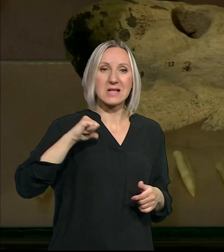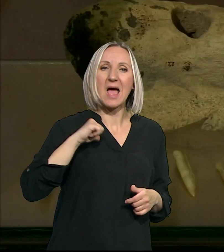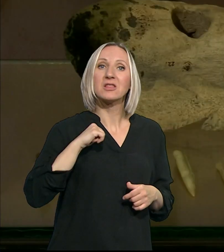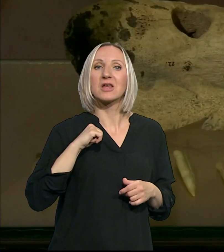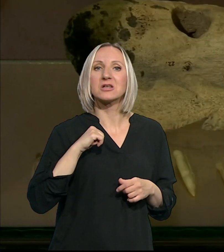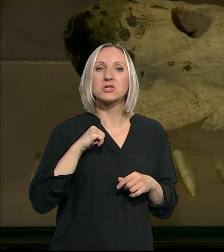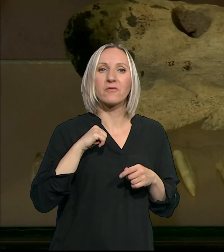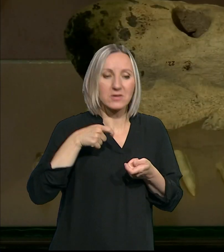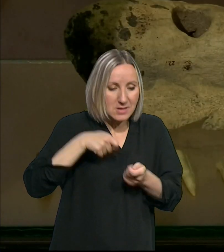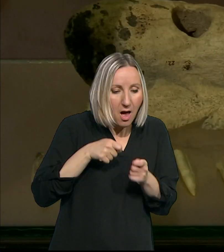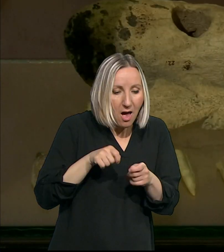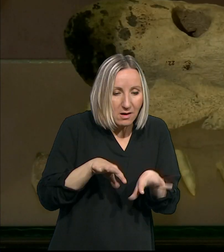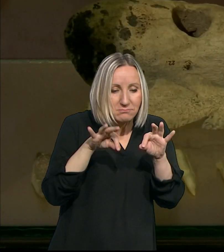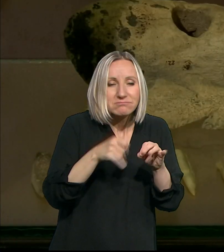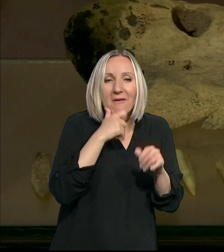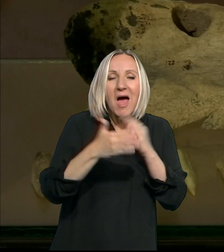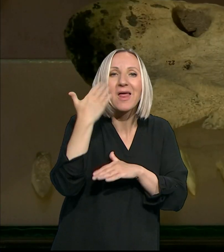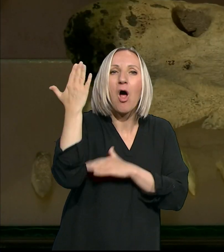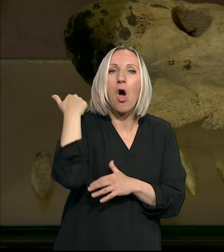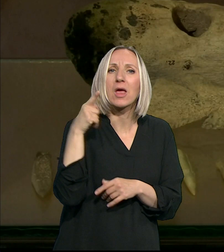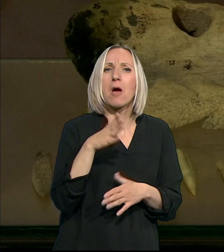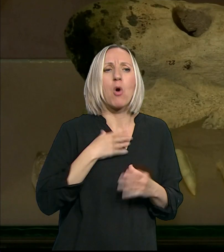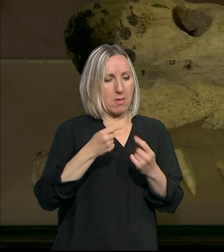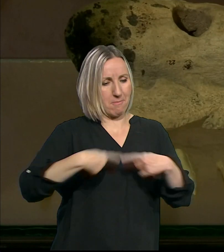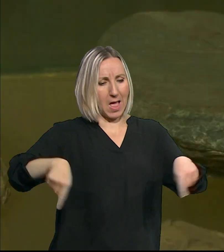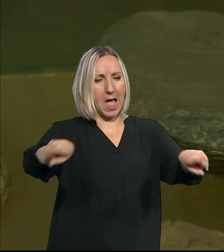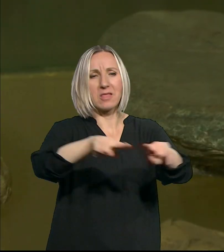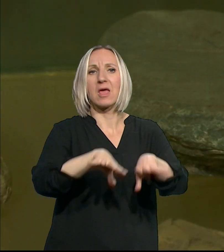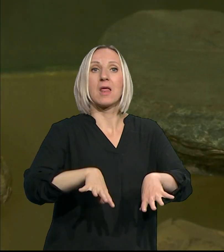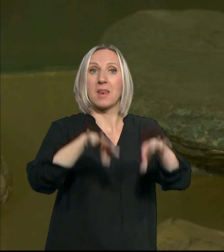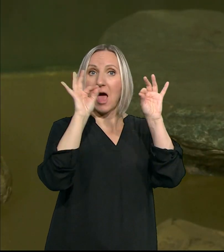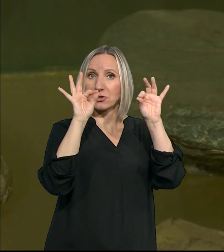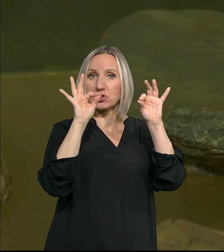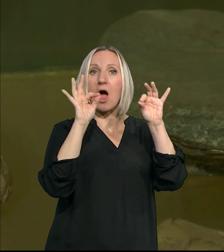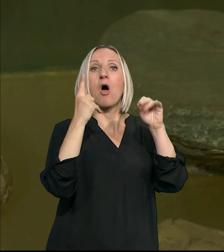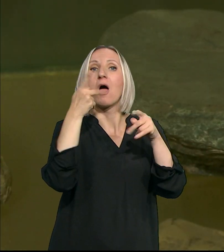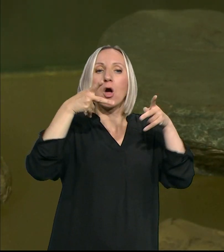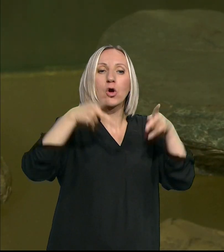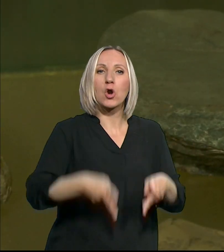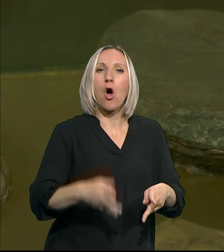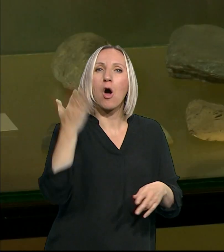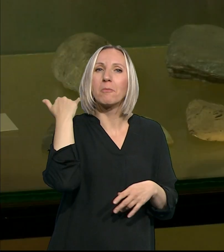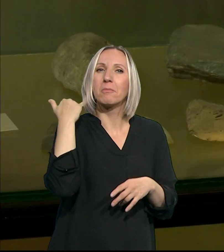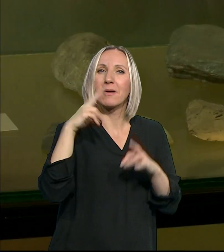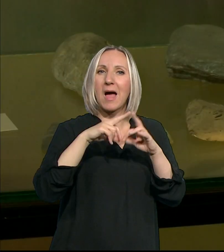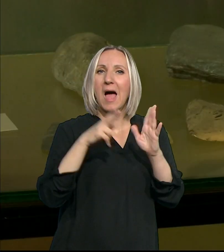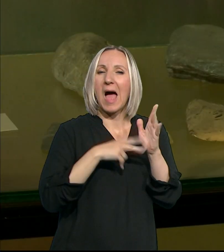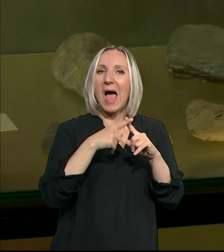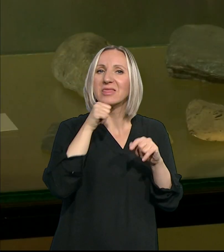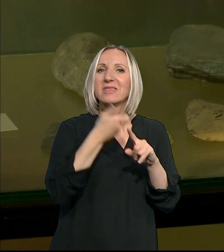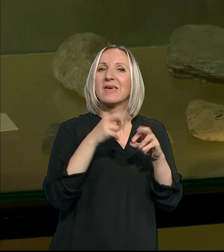arheologiju. On je radeći na svom imanju pronašao jednu antičku grobnicu. I to ga je